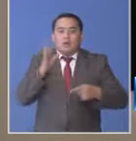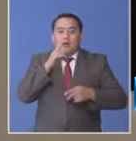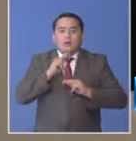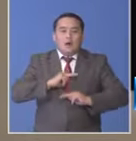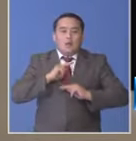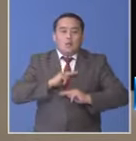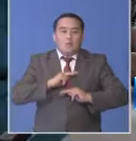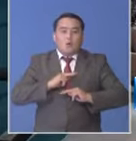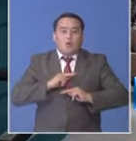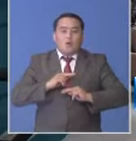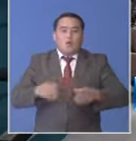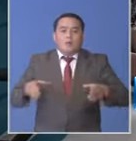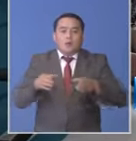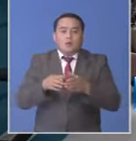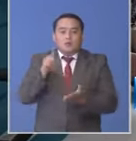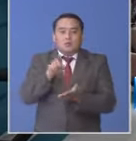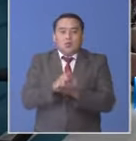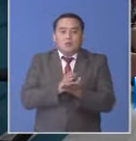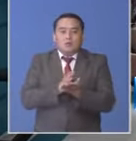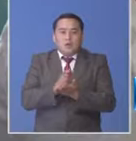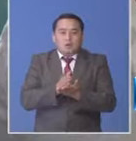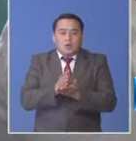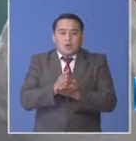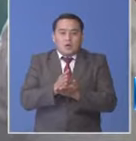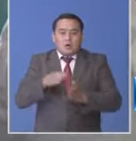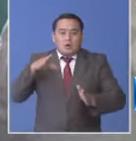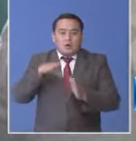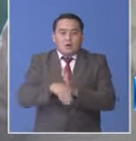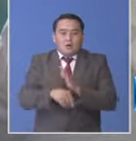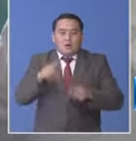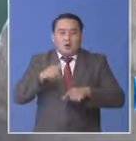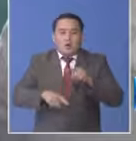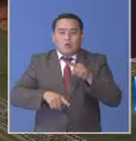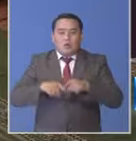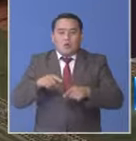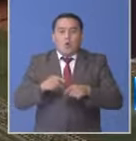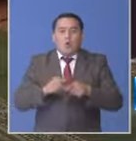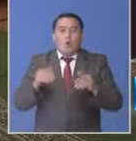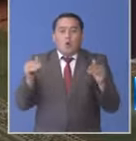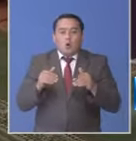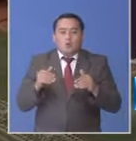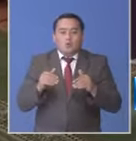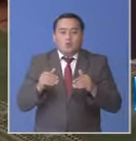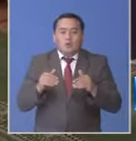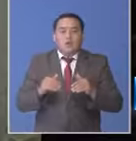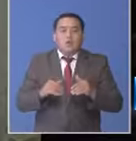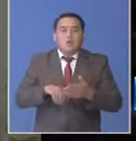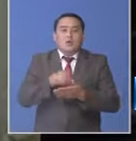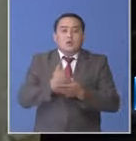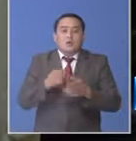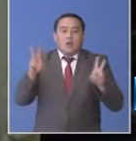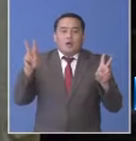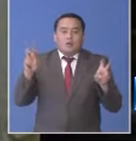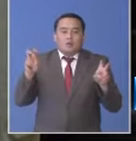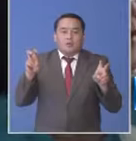на государственных и партийных должностях. Большой вклад внесла в свой родной колледж. Шагать в ногу со временем – главный девиз. Так, в